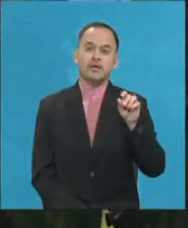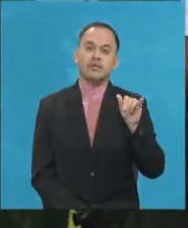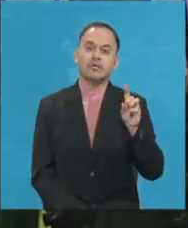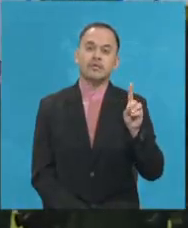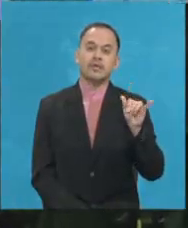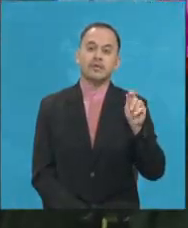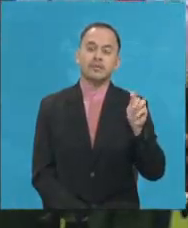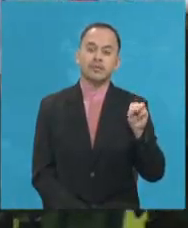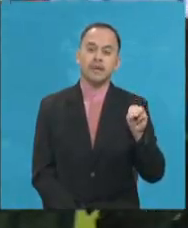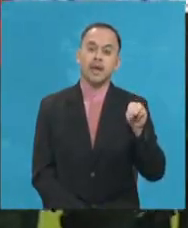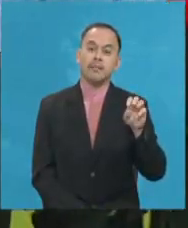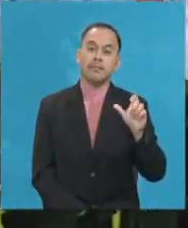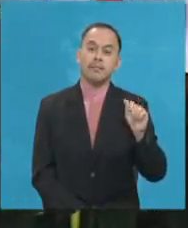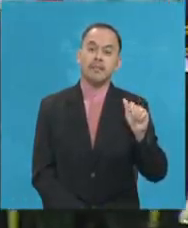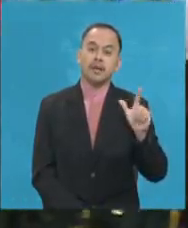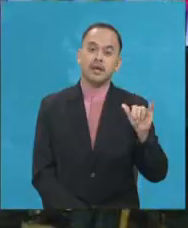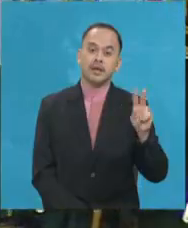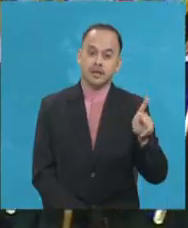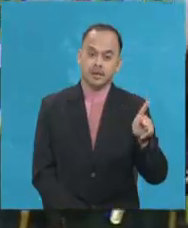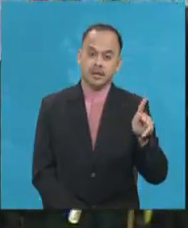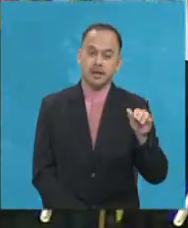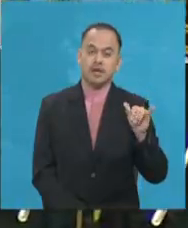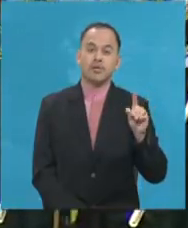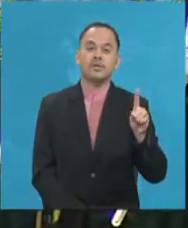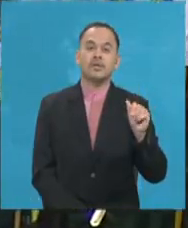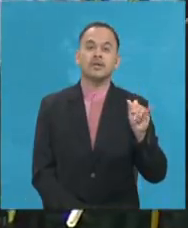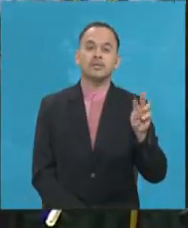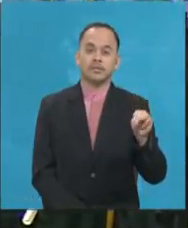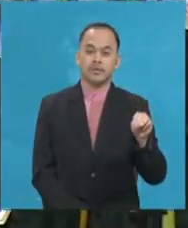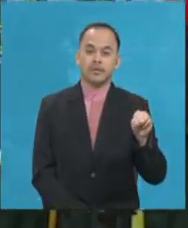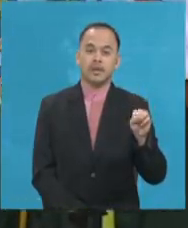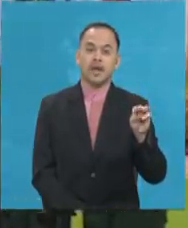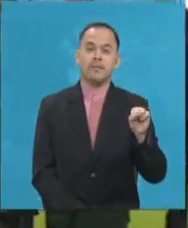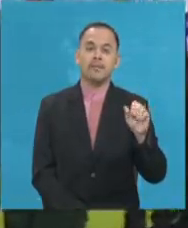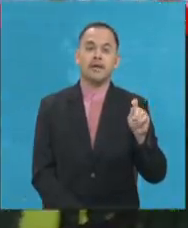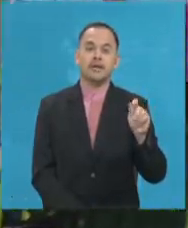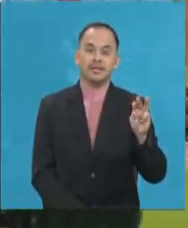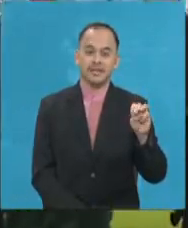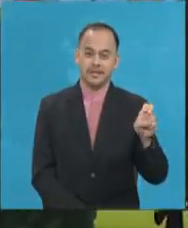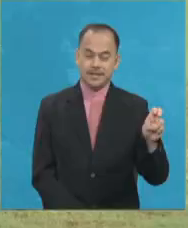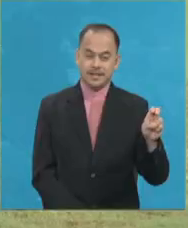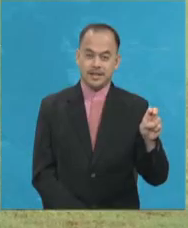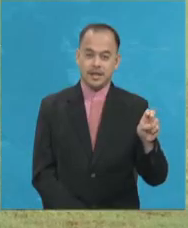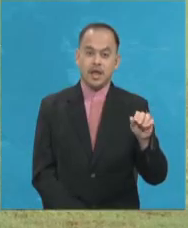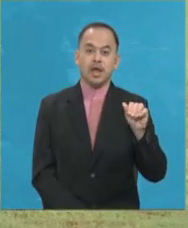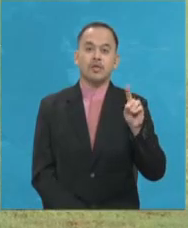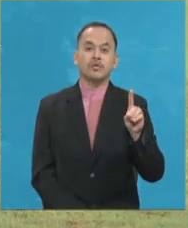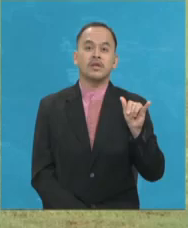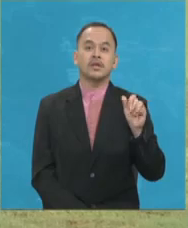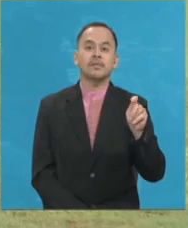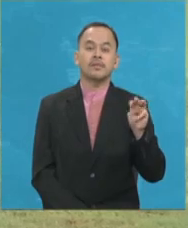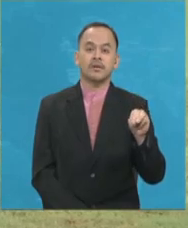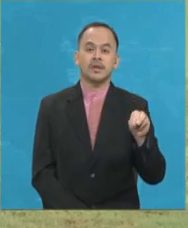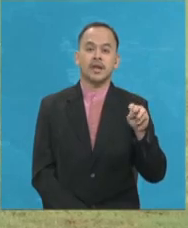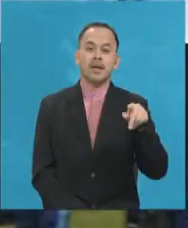Paduka seri Baginda muda Abdul Malik lu diantara melihat juga seri pengirim muda Abdul Matin di dunia teramat Mulia Paduka